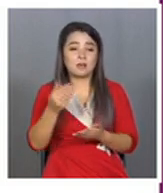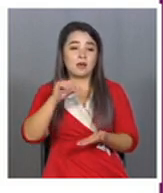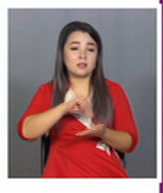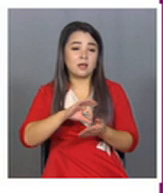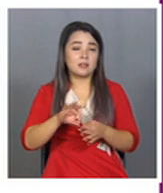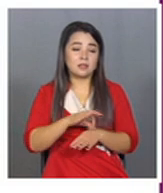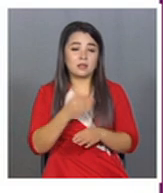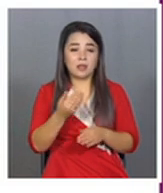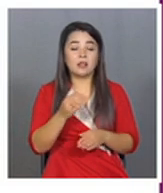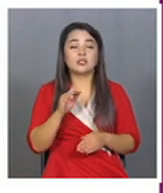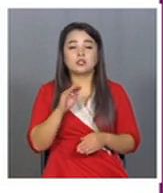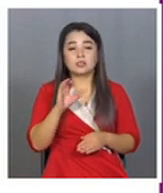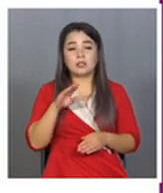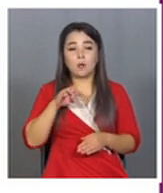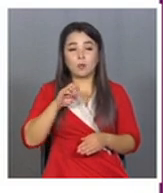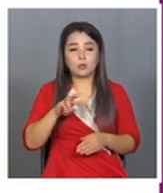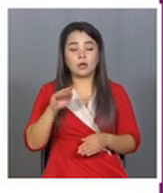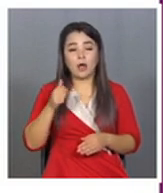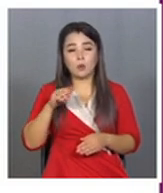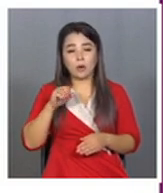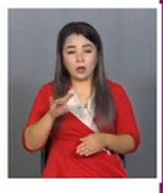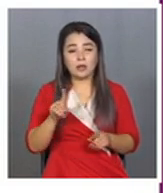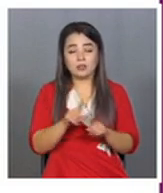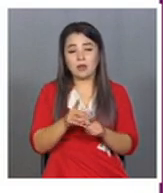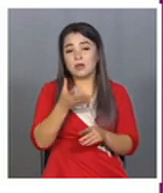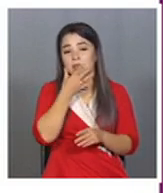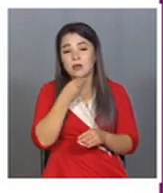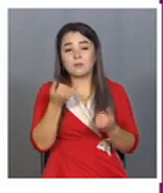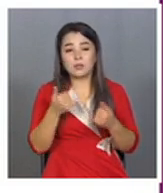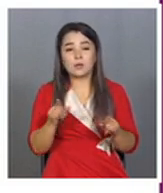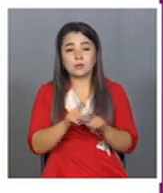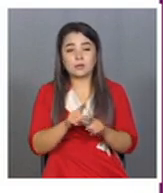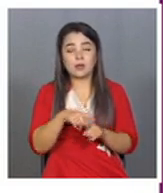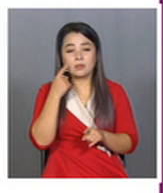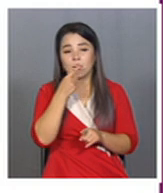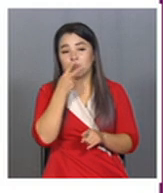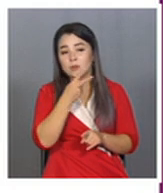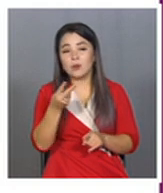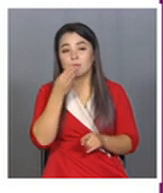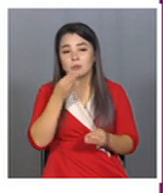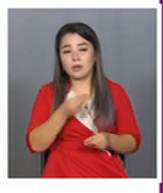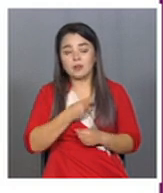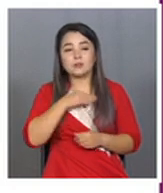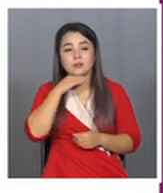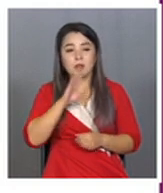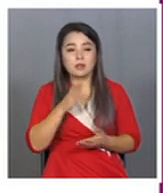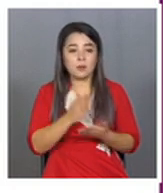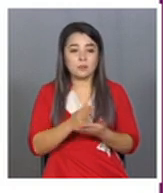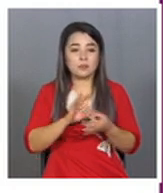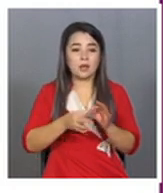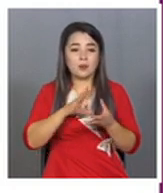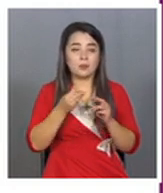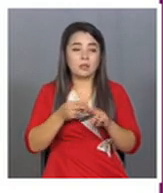жұпары, Стамболдың гауқары, тамаша қылған адамның тояды көздің бахары. Есебі жоқ